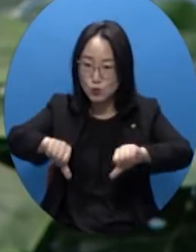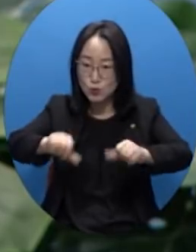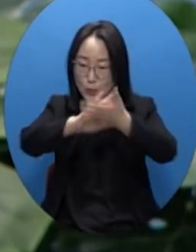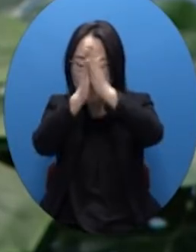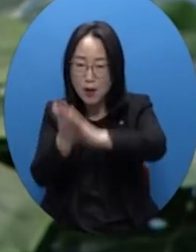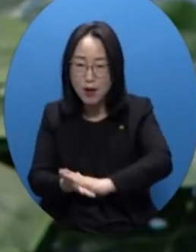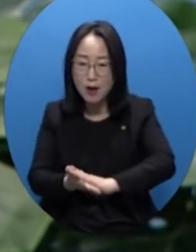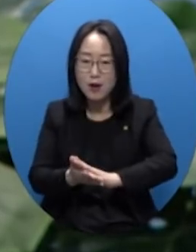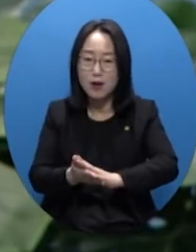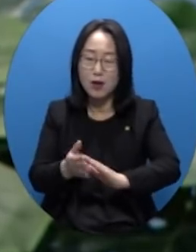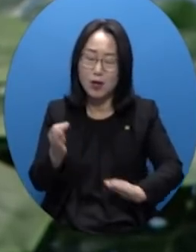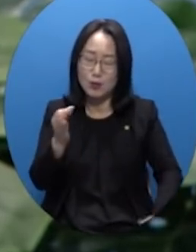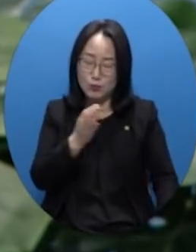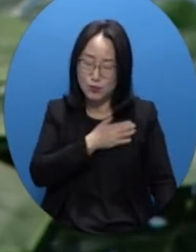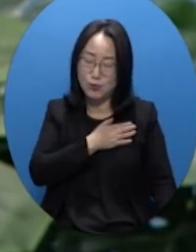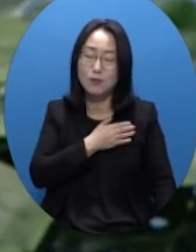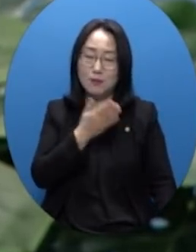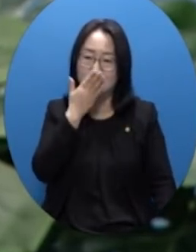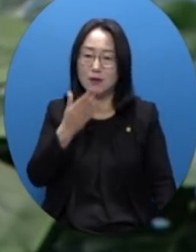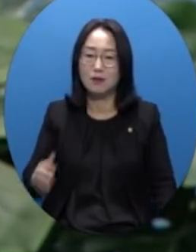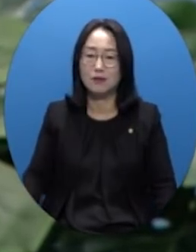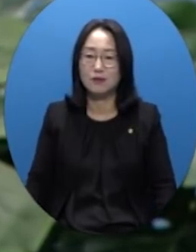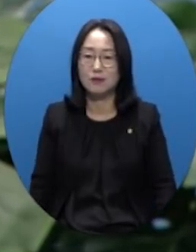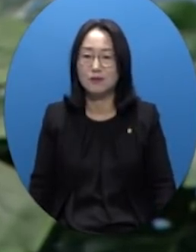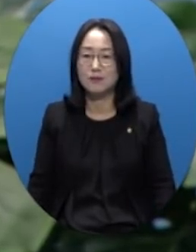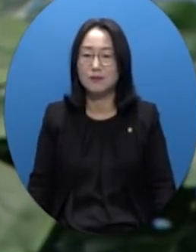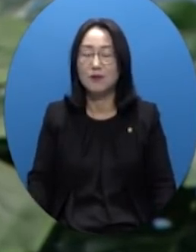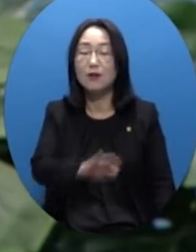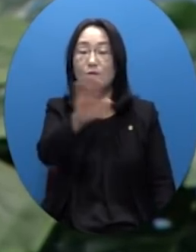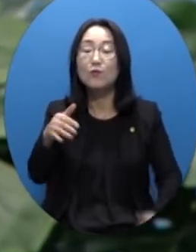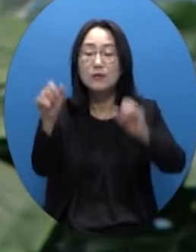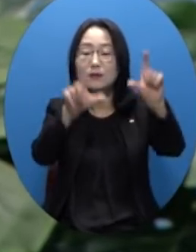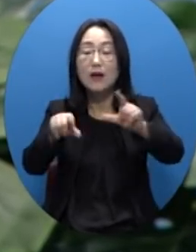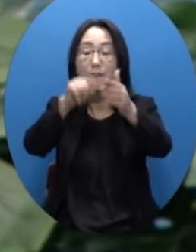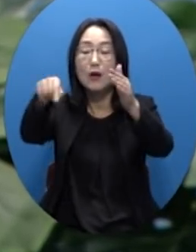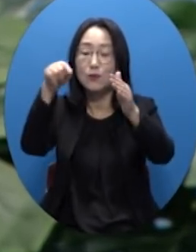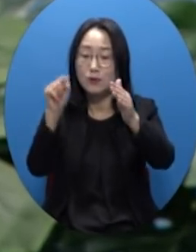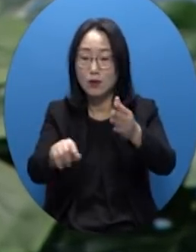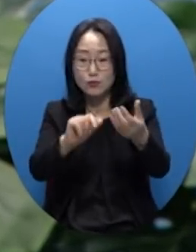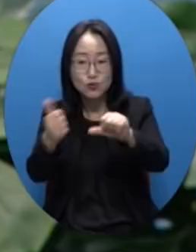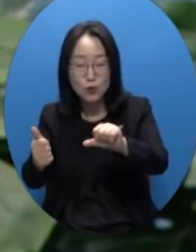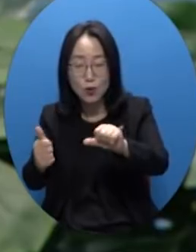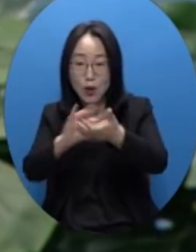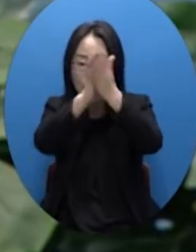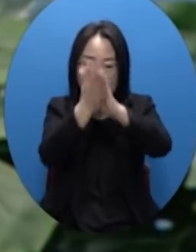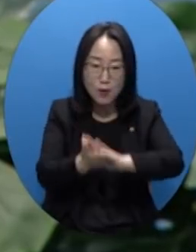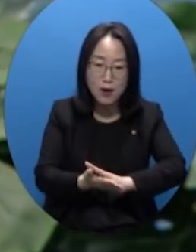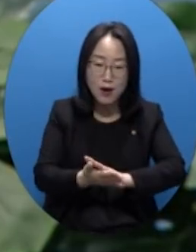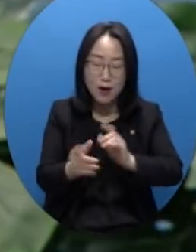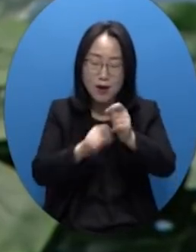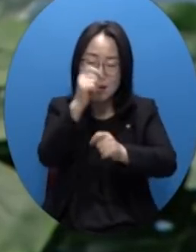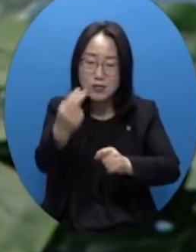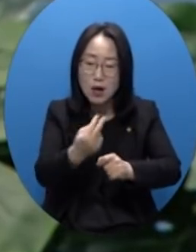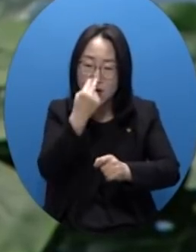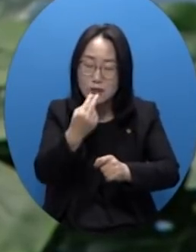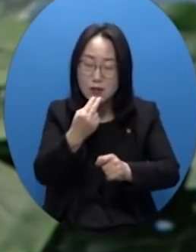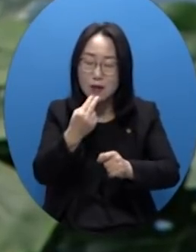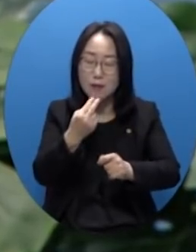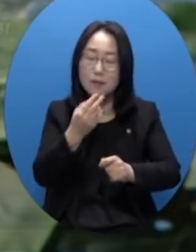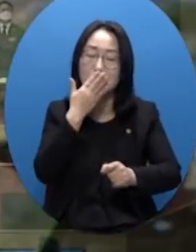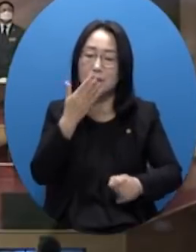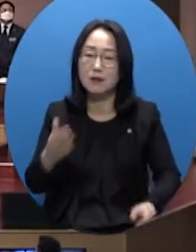부회 다 물로 받게 될 것입니다 우리 삶 가운데 죽음의 숲 우리 영생의 다 물로 밝혀지게 될